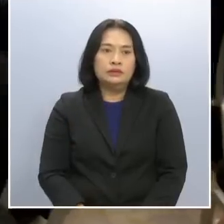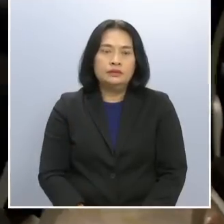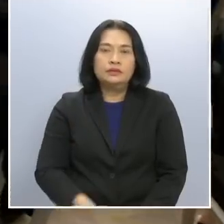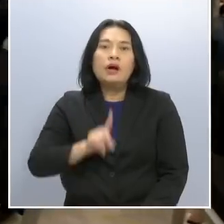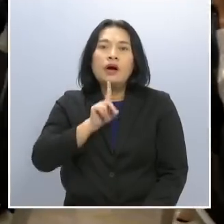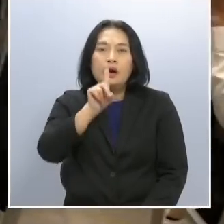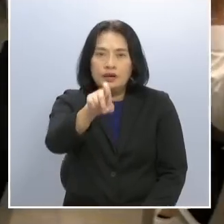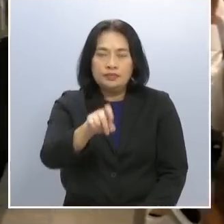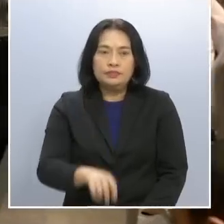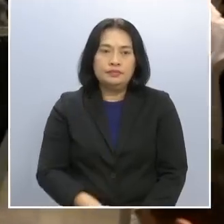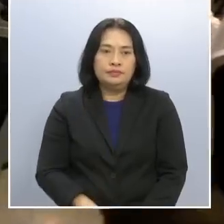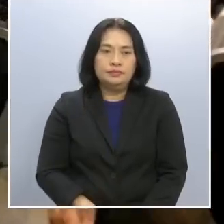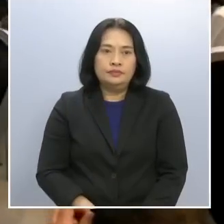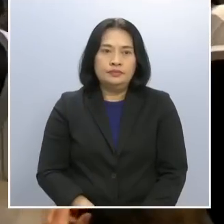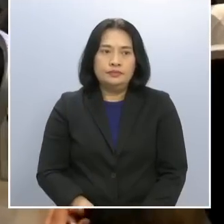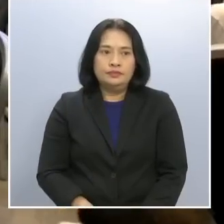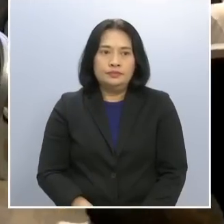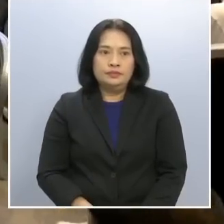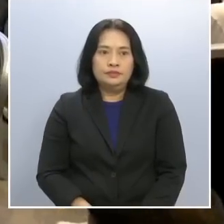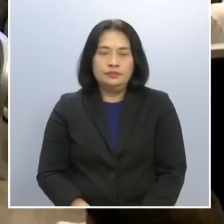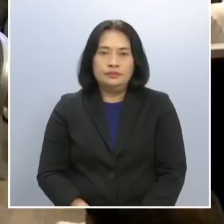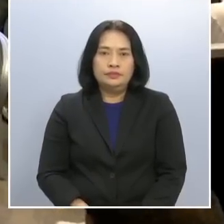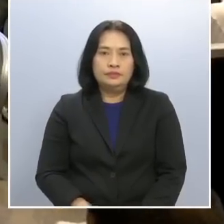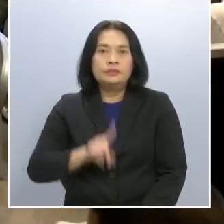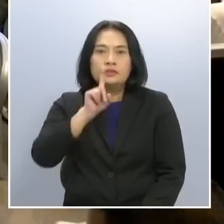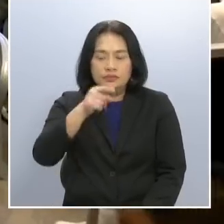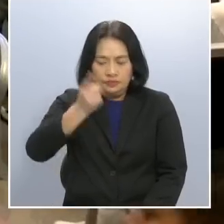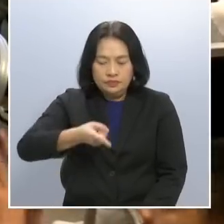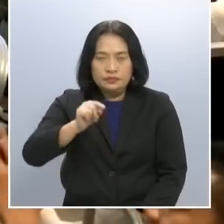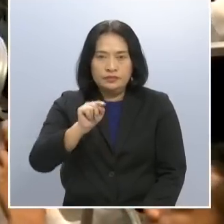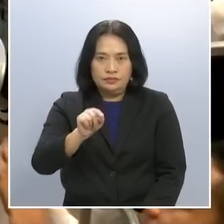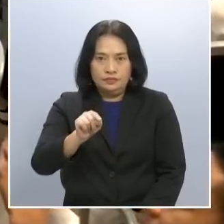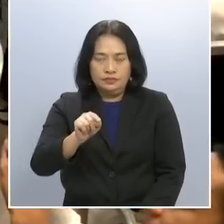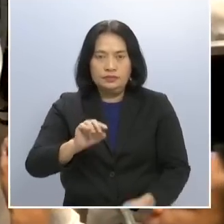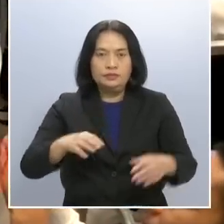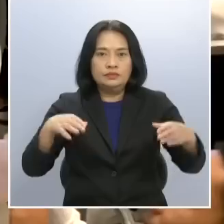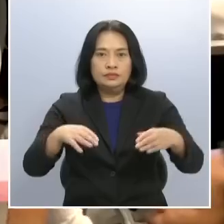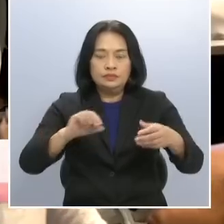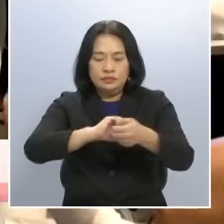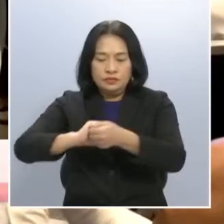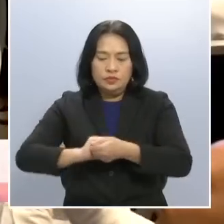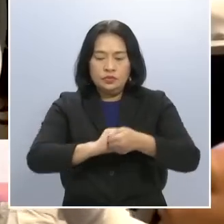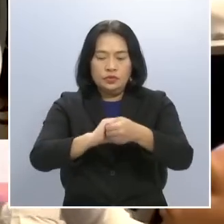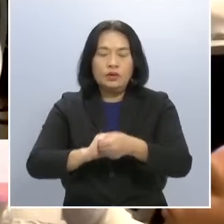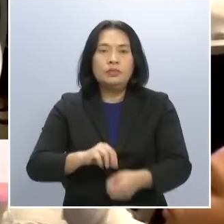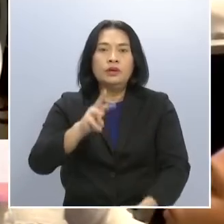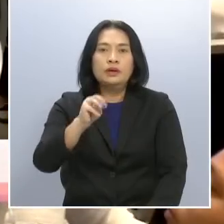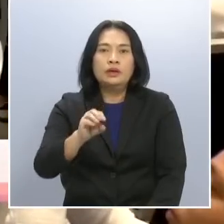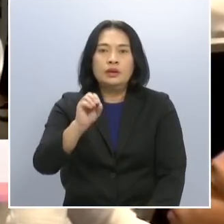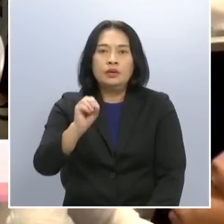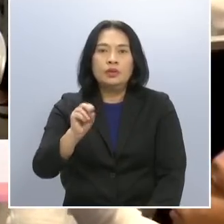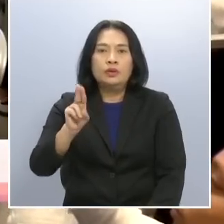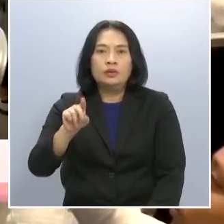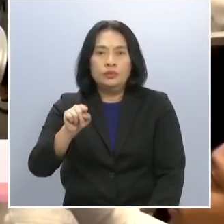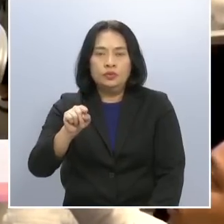างช่วงบางตอนนะฮะแกถามบอกว่าจริงๆแล้วเนี่ยสามารถที่จะจับมือร่วมกันทำ MOU แบบ Advance ได้ไหม